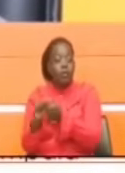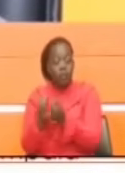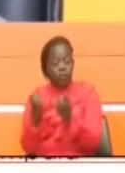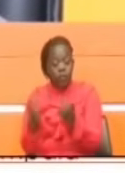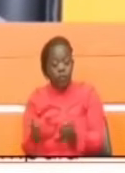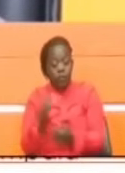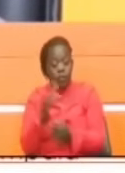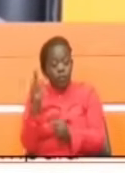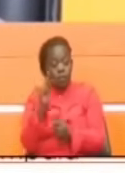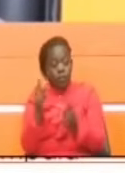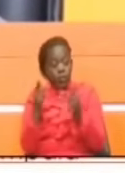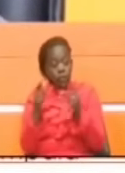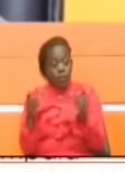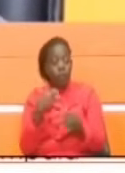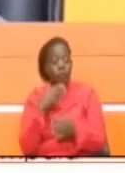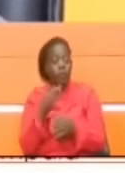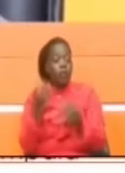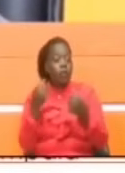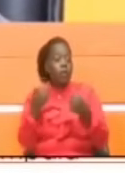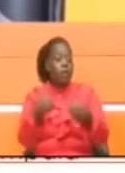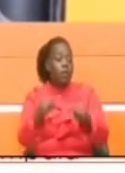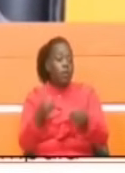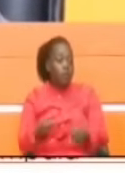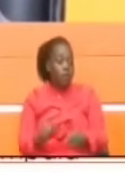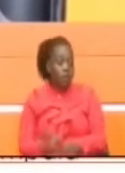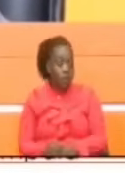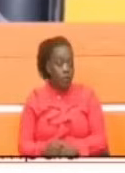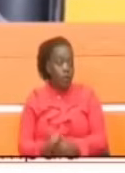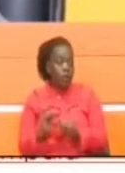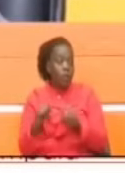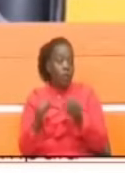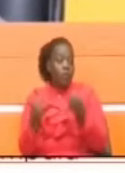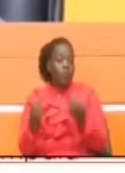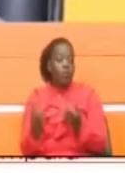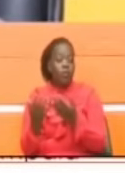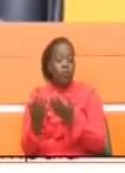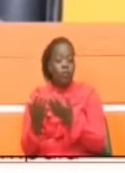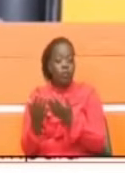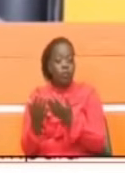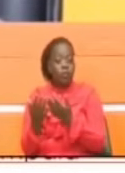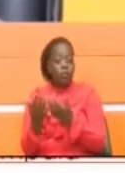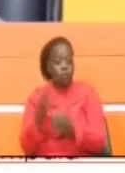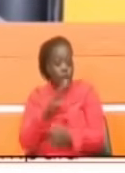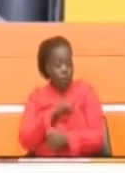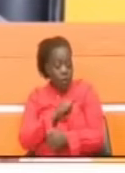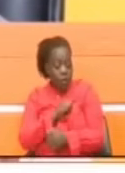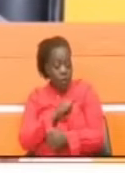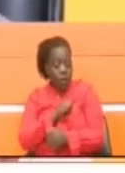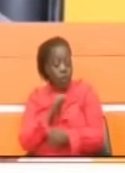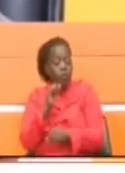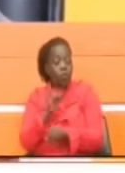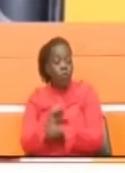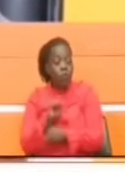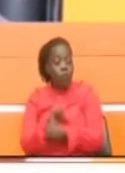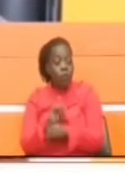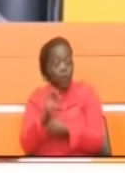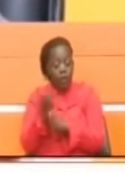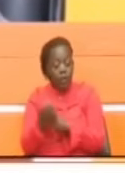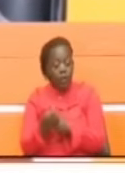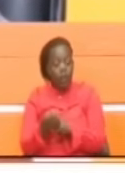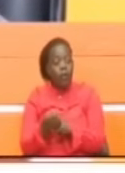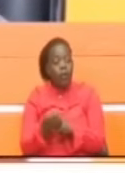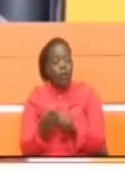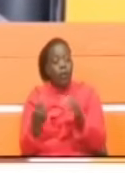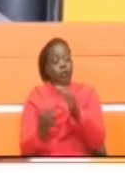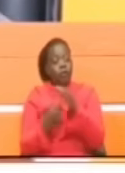abantu batandisa okwetamu okulinnya bodaboda tetusobola kulinda mulimu gwaffe kugenda mweyombeera so mbakunga